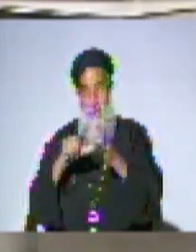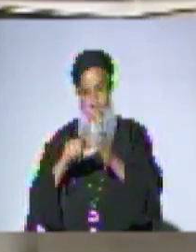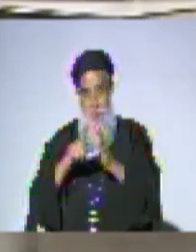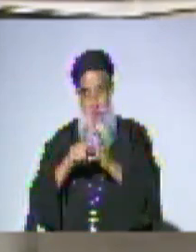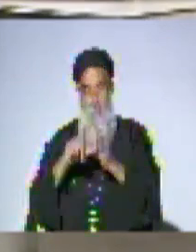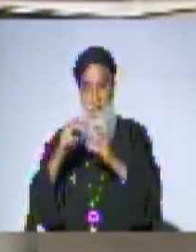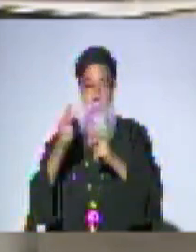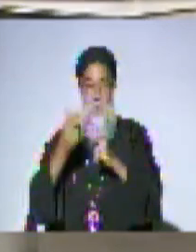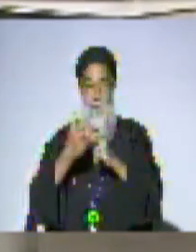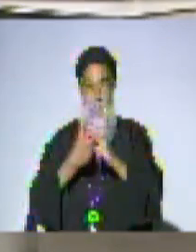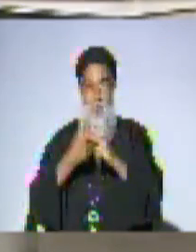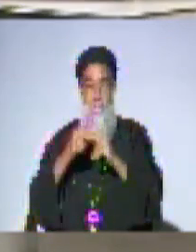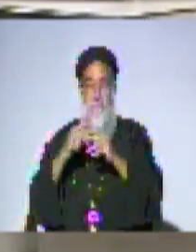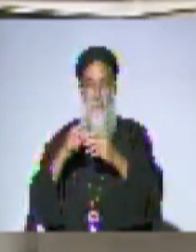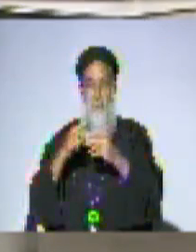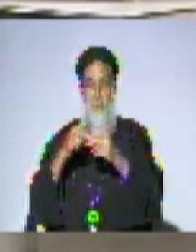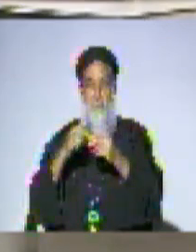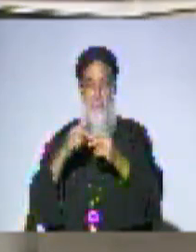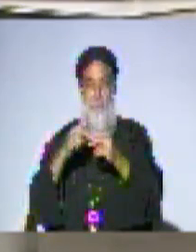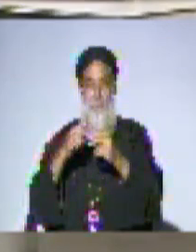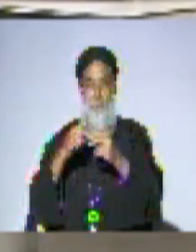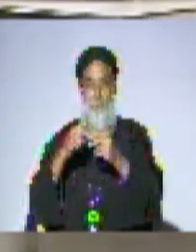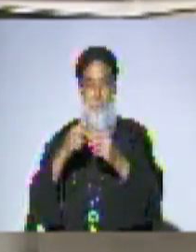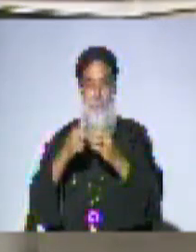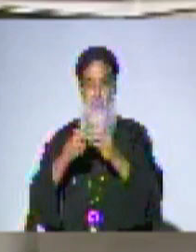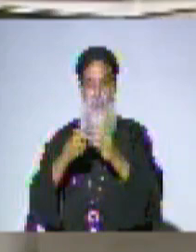المجمع. هل ده